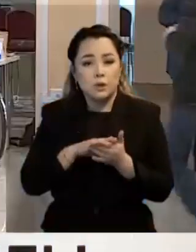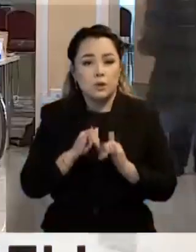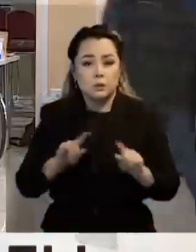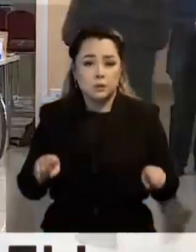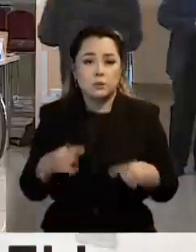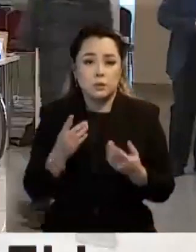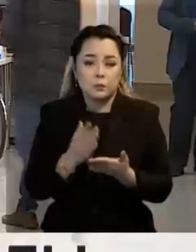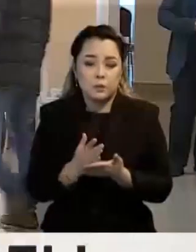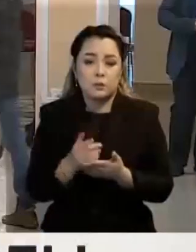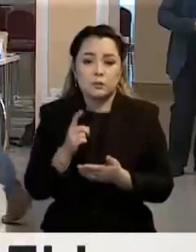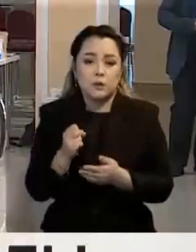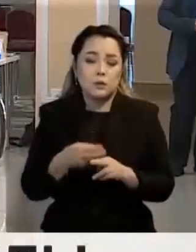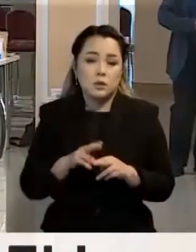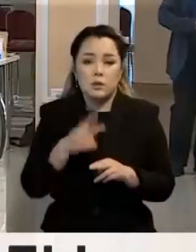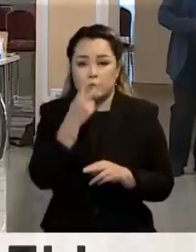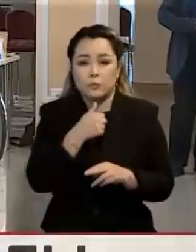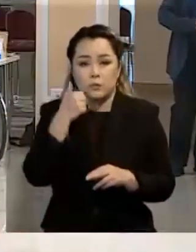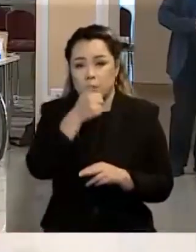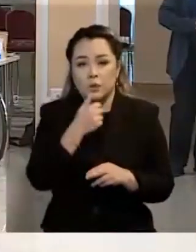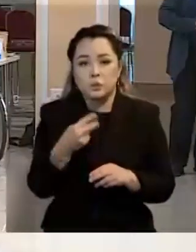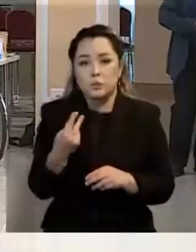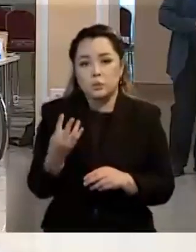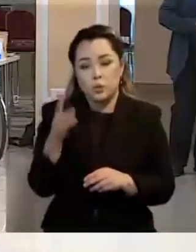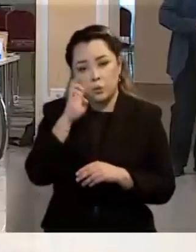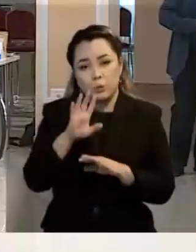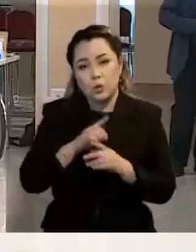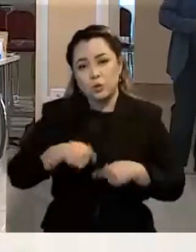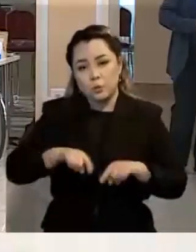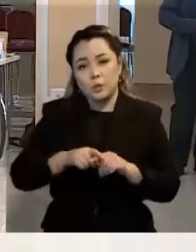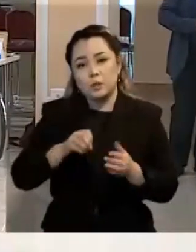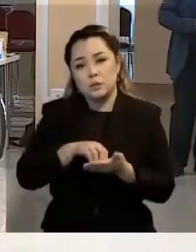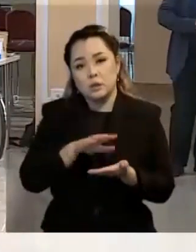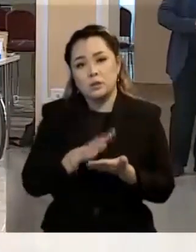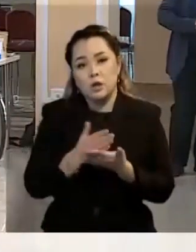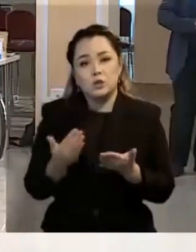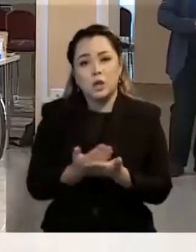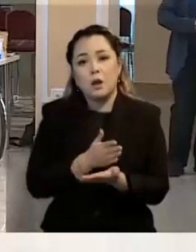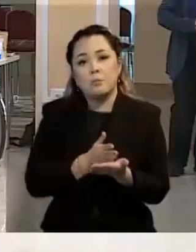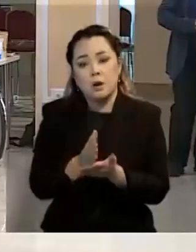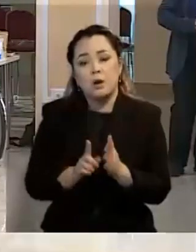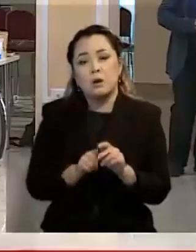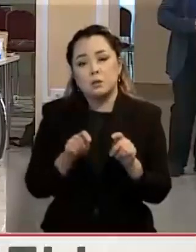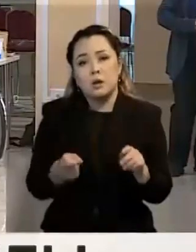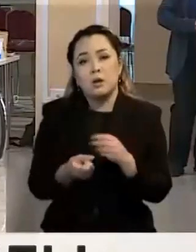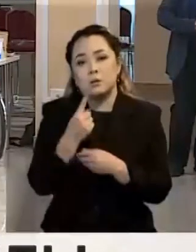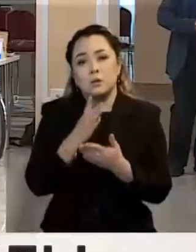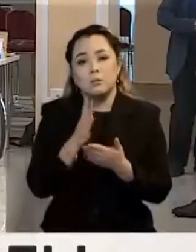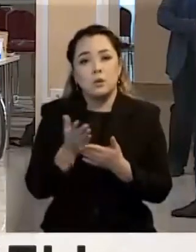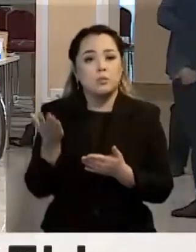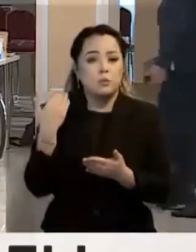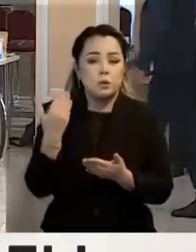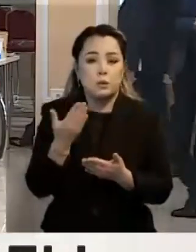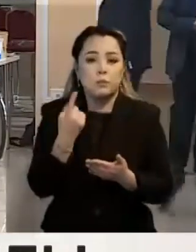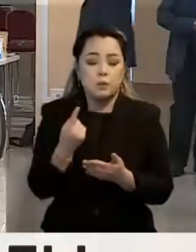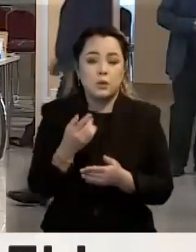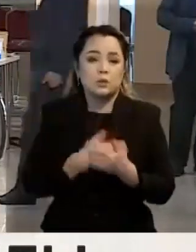келеді. Соңғы 2 жылдың ішінде 24 үкіметтік емес ұйым тіркелді. Жаңа бағыттар пайда болып жатыр. Мысалы, бұрын қалада